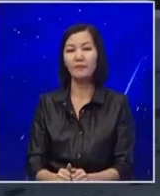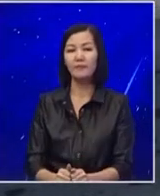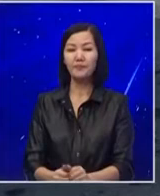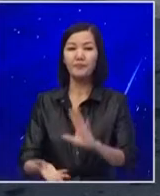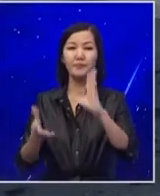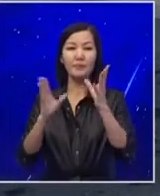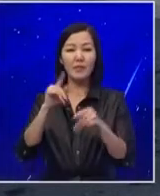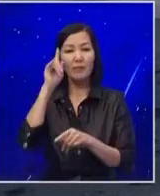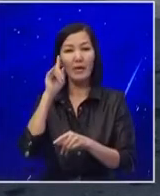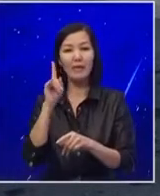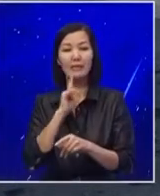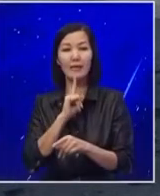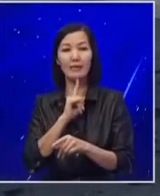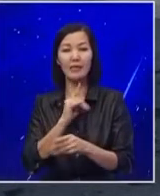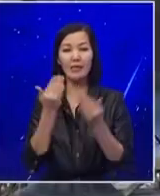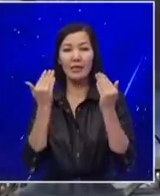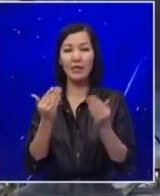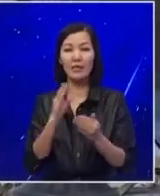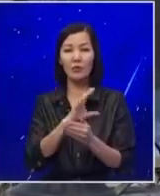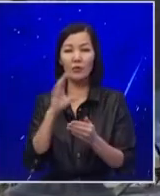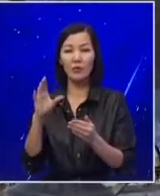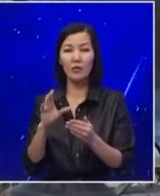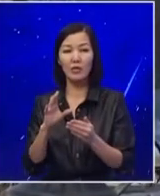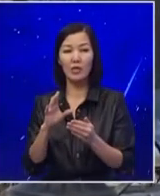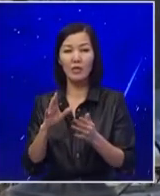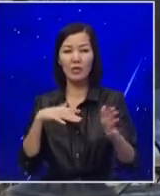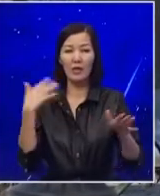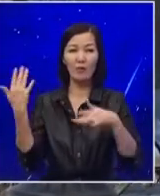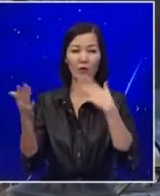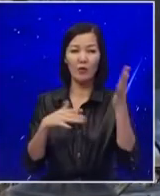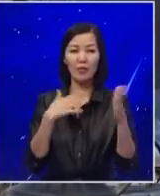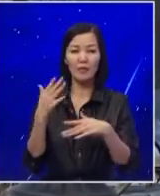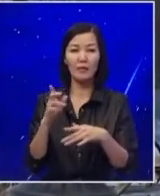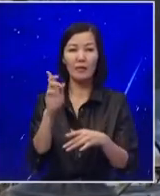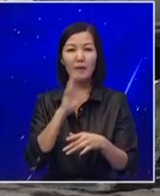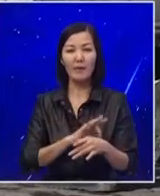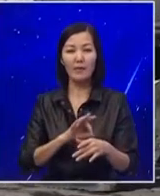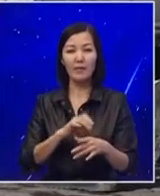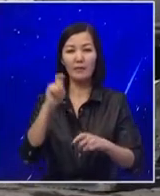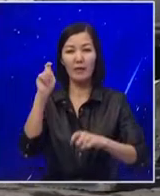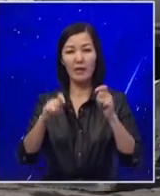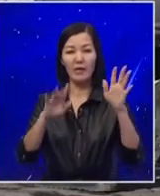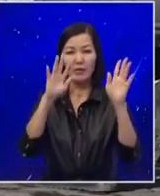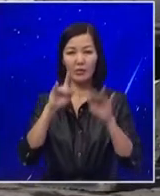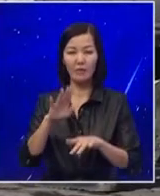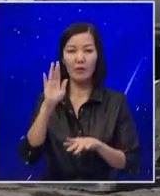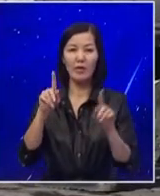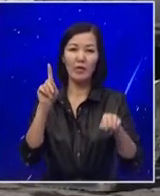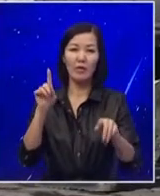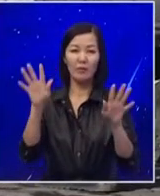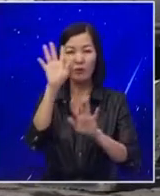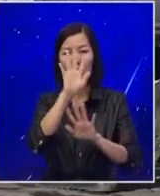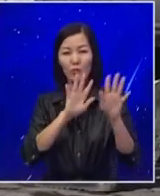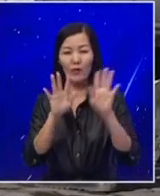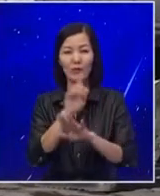Жалпы еліміз бойынша атлантикалық циклон солтүстікке жаяу бұрқасын, батысымен оңтүстігіне жаңбырмен қара келеді. Кей жерде тұманмен